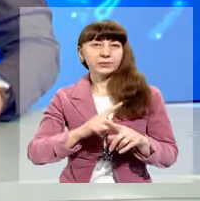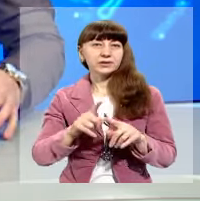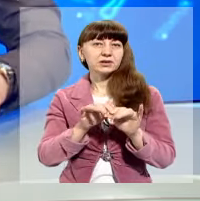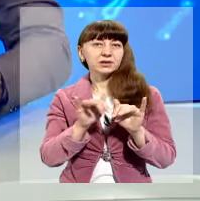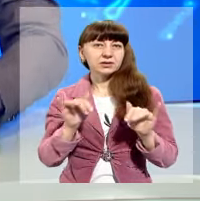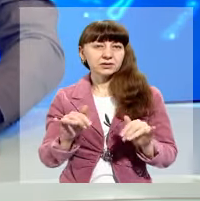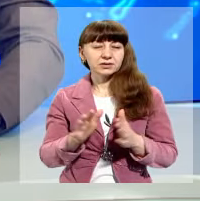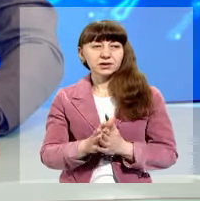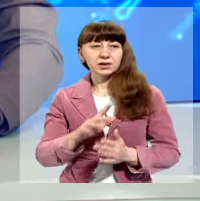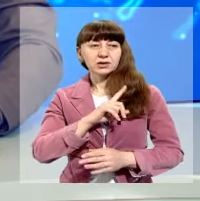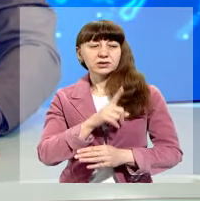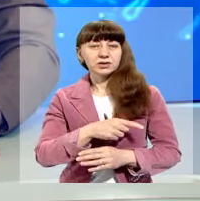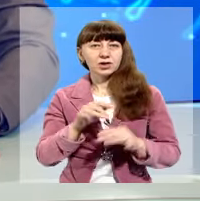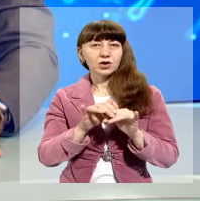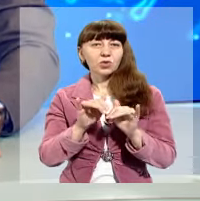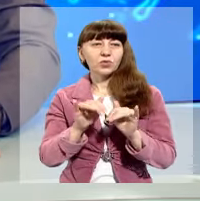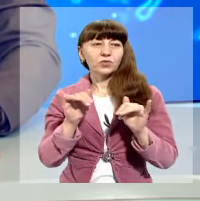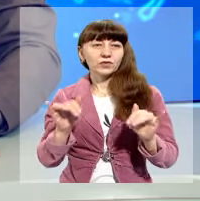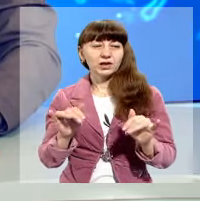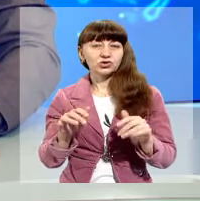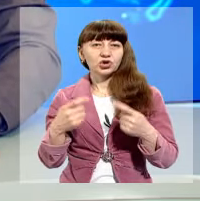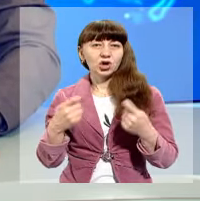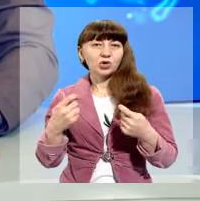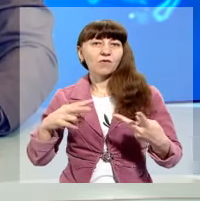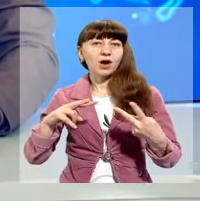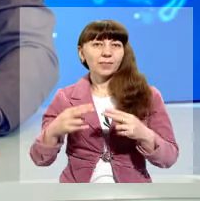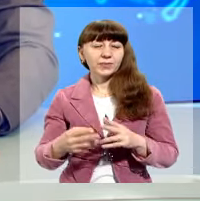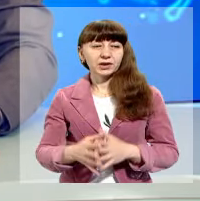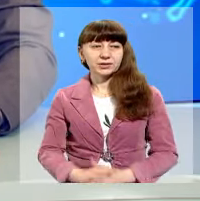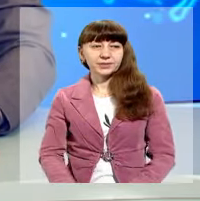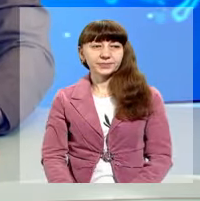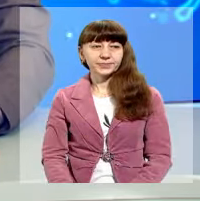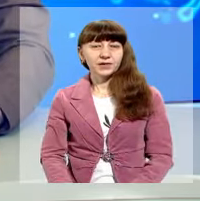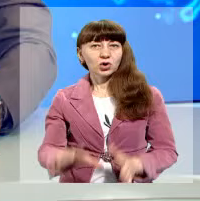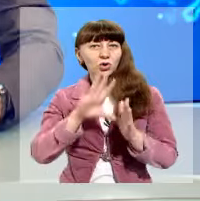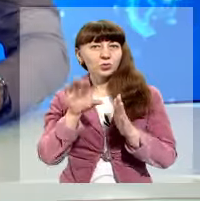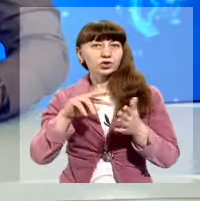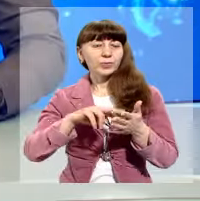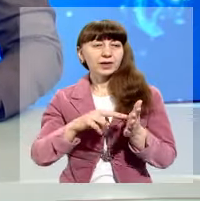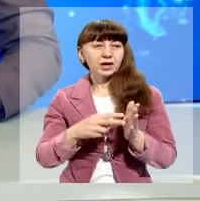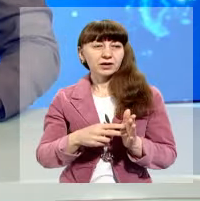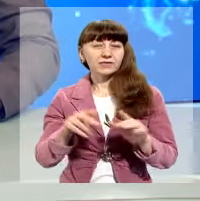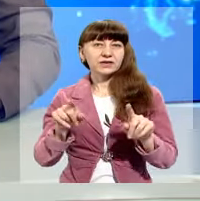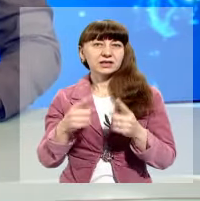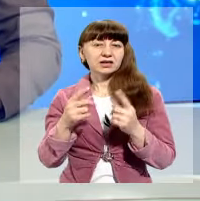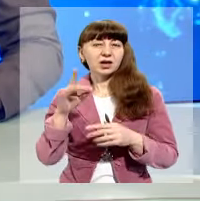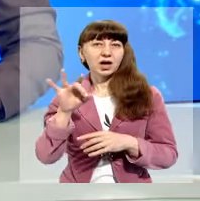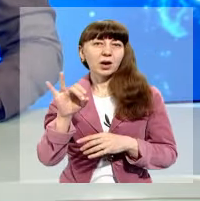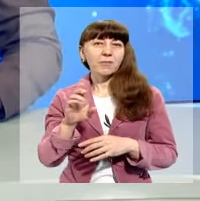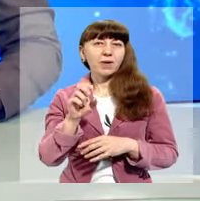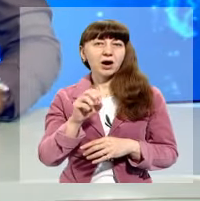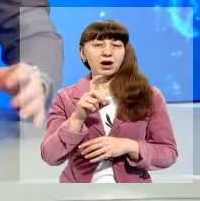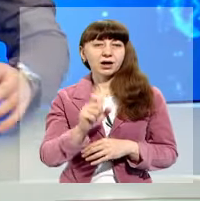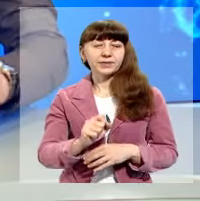өтті. Әсіресе алыс-беріс көбейген ортақ жобалар да бар. Қарабақты қалпына келтіру ісінде де қазақ тарапы қарап